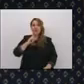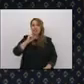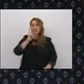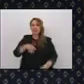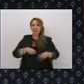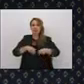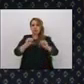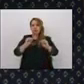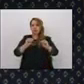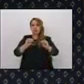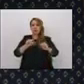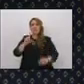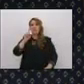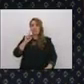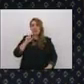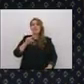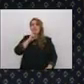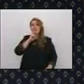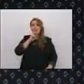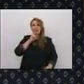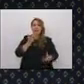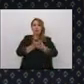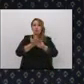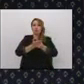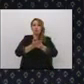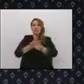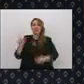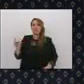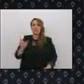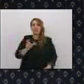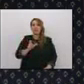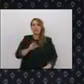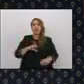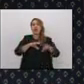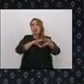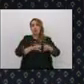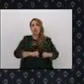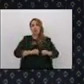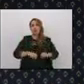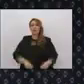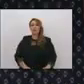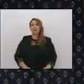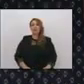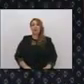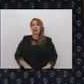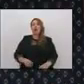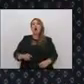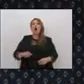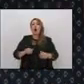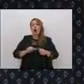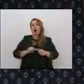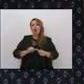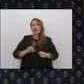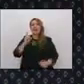البيع، لكن بقيت ملفات المواطنين عالقة بين مديرية